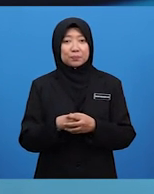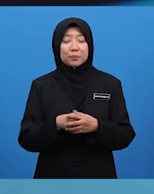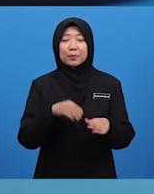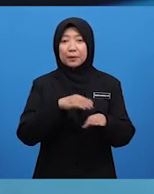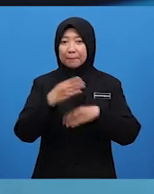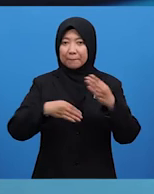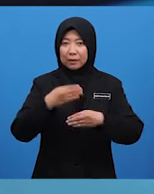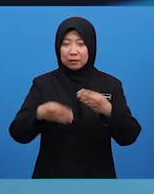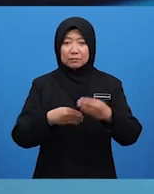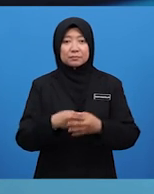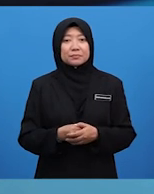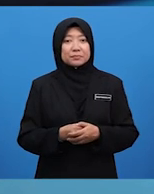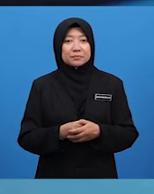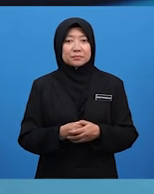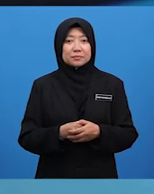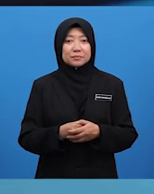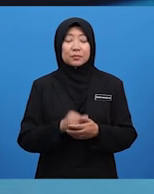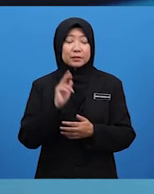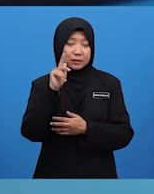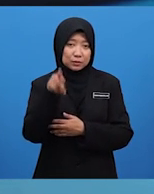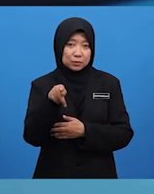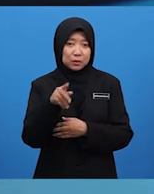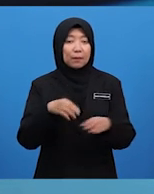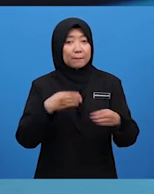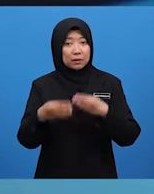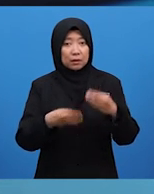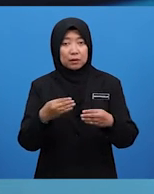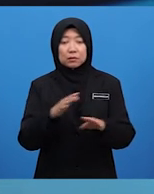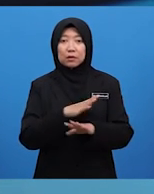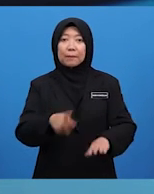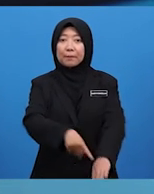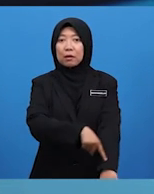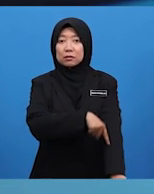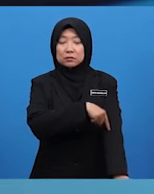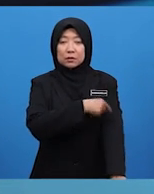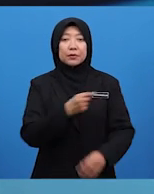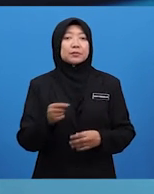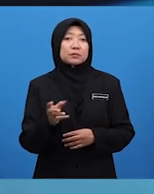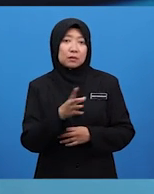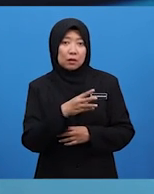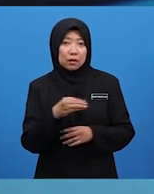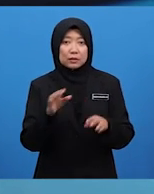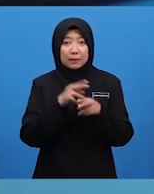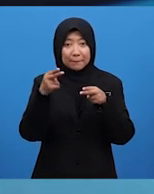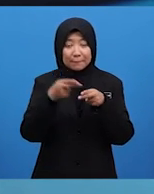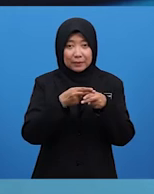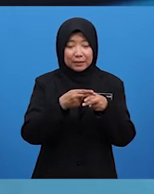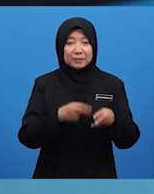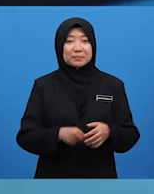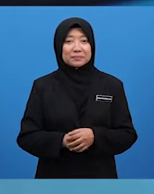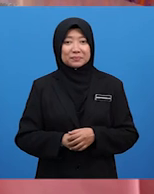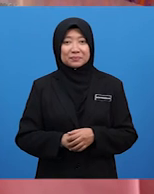benang. Pastikan juga benang tidak terlalu panjang dan tidak terlalu pendek.